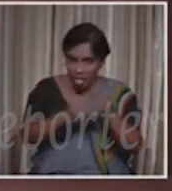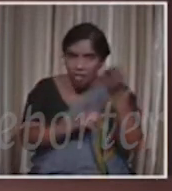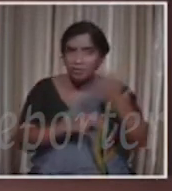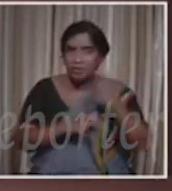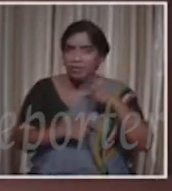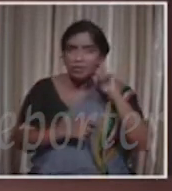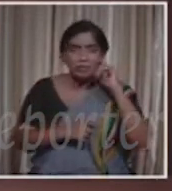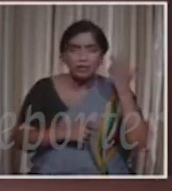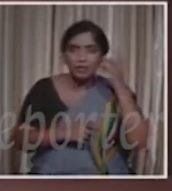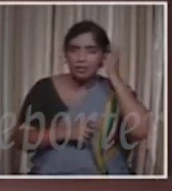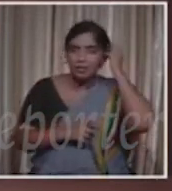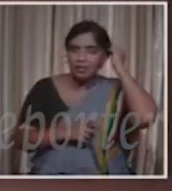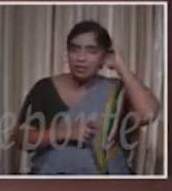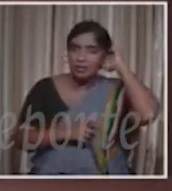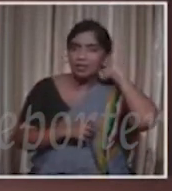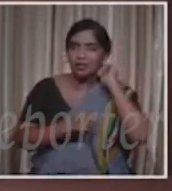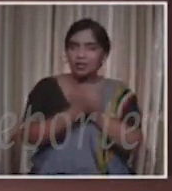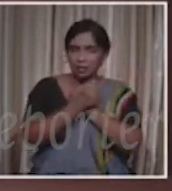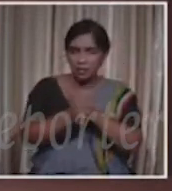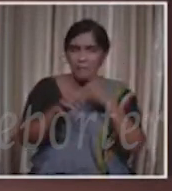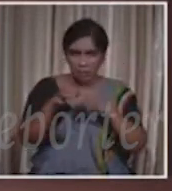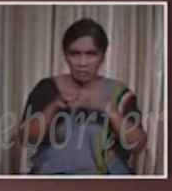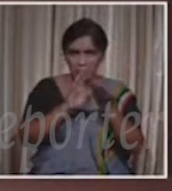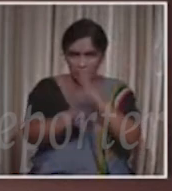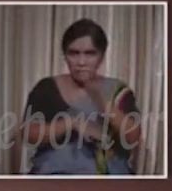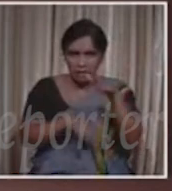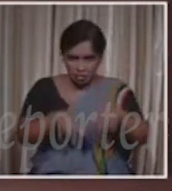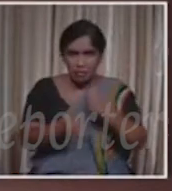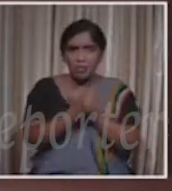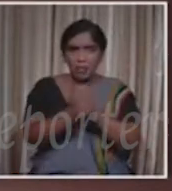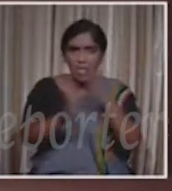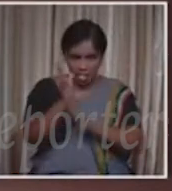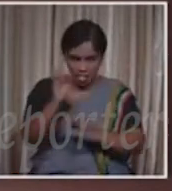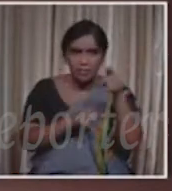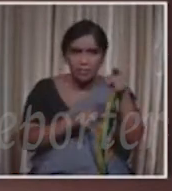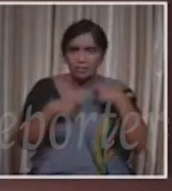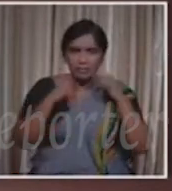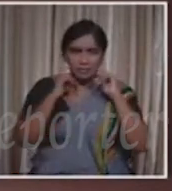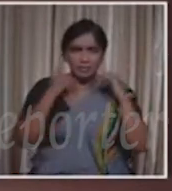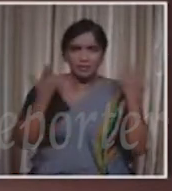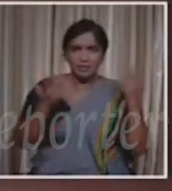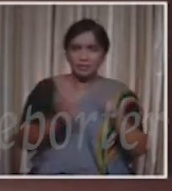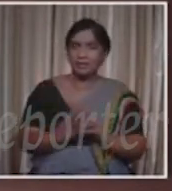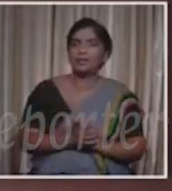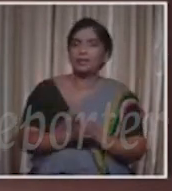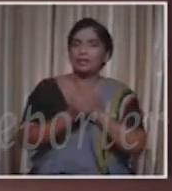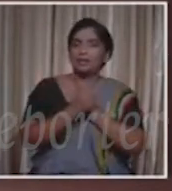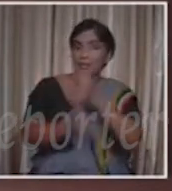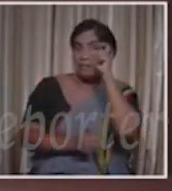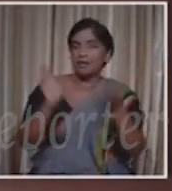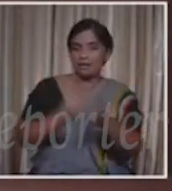මම දන්නේ නැහැ රත්වත්තේ තාමත් මේ සිරකරුව එමත් කියන්නේ මම දන්නේ නැහැ හිරකරුව එමත්ද කියන්නේ මොකද හිරියට ගිහලා මොකක් හරි ප්‍රශ්නෙකුත් උනා පුතුමාට කොහොමනත් මම